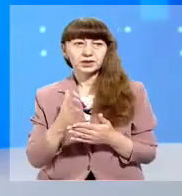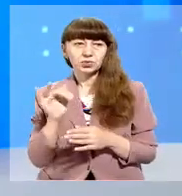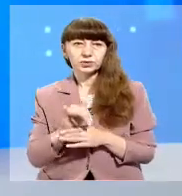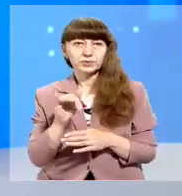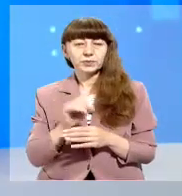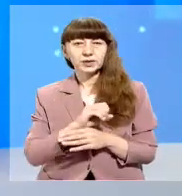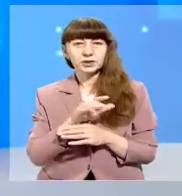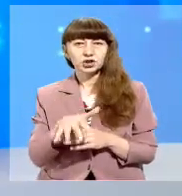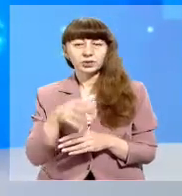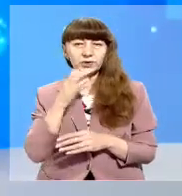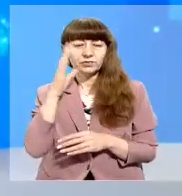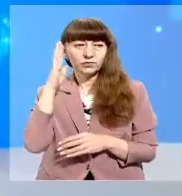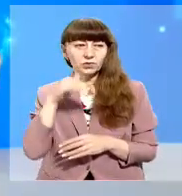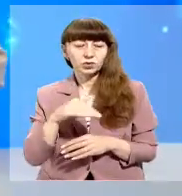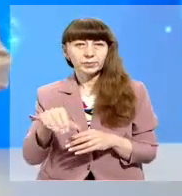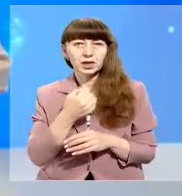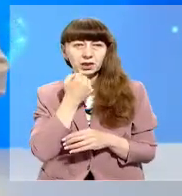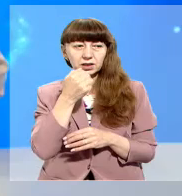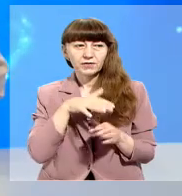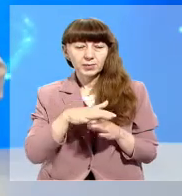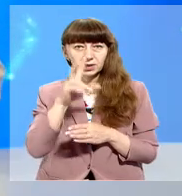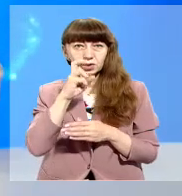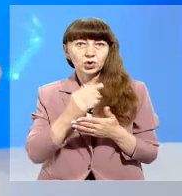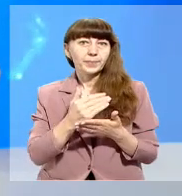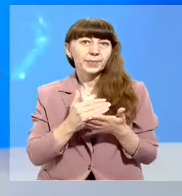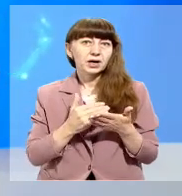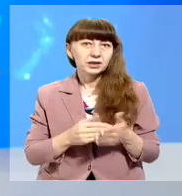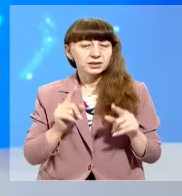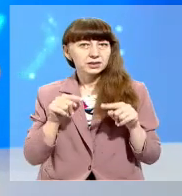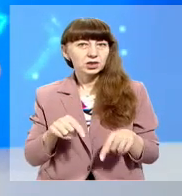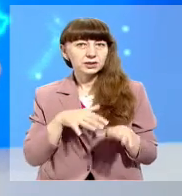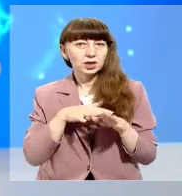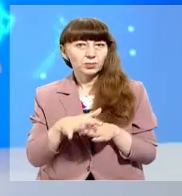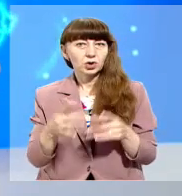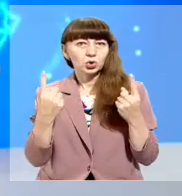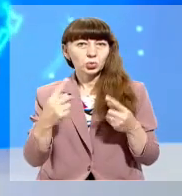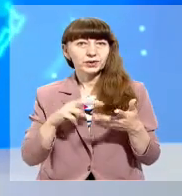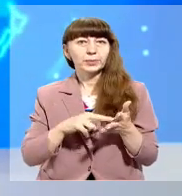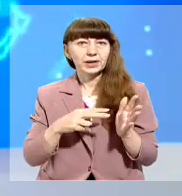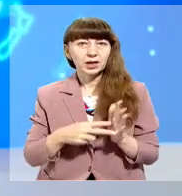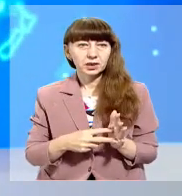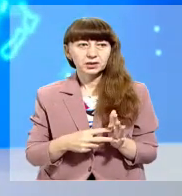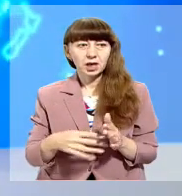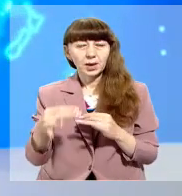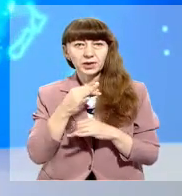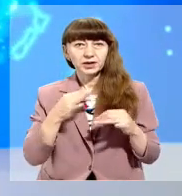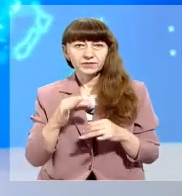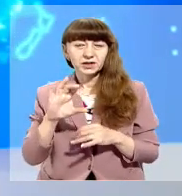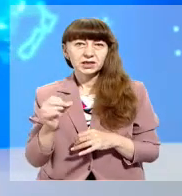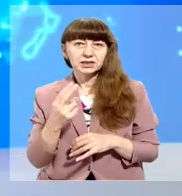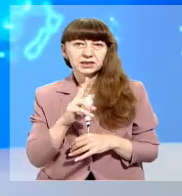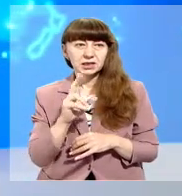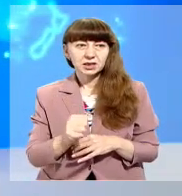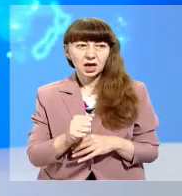централизованное водоснабжение. Благодаря реализации ряда государственных программ здесь реализовывают крупные проекты. На брифинге в региональной